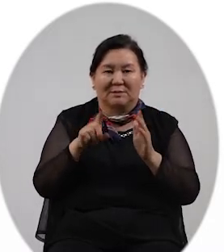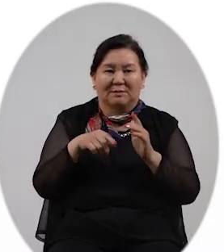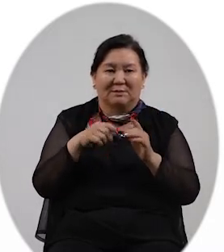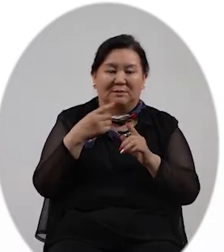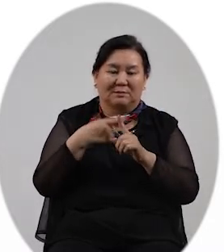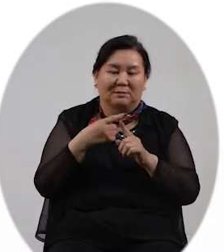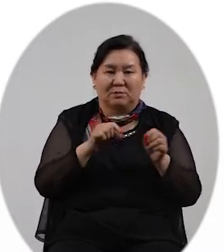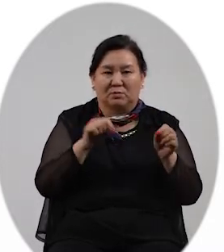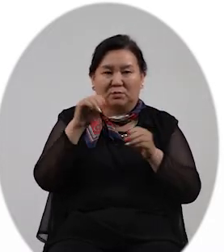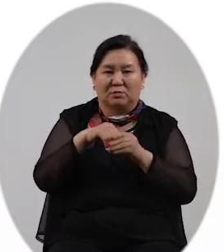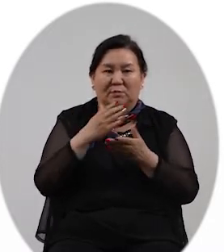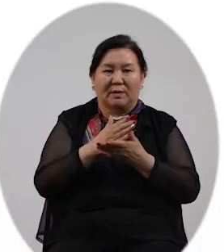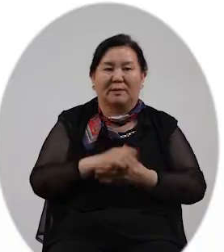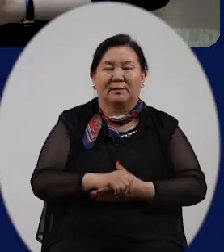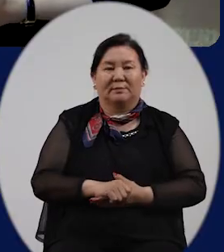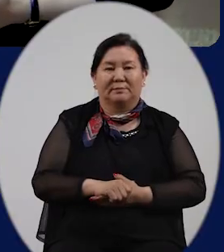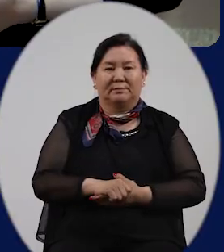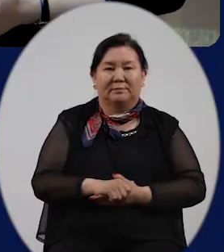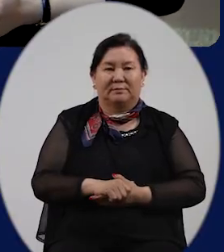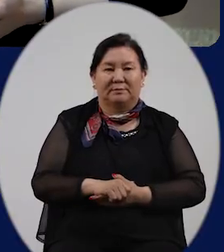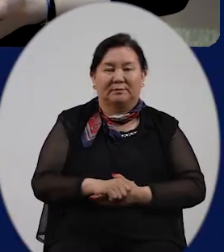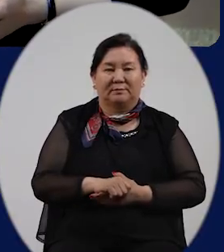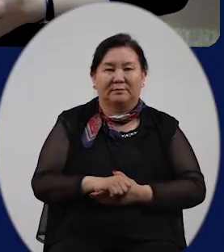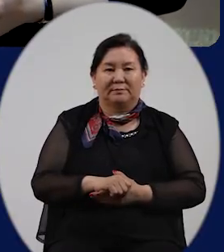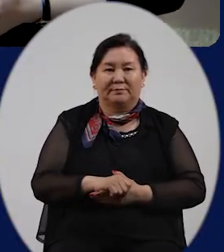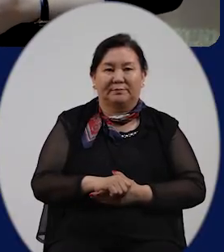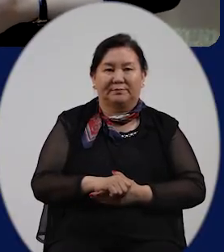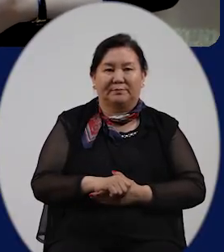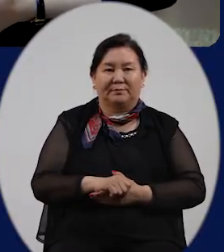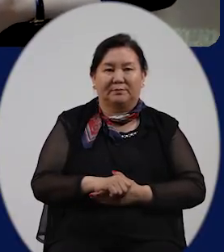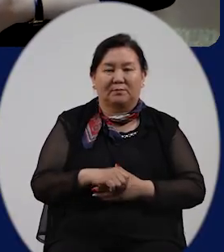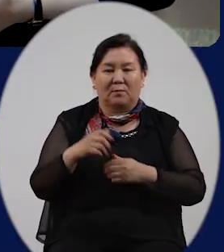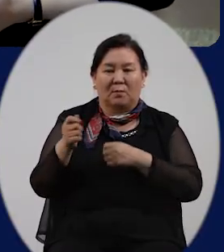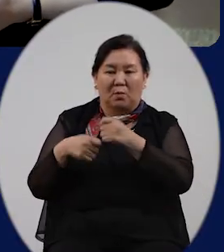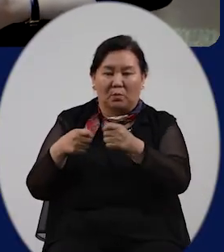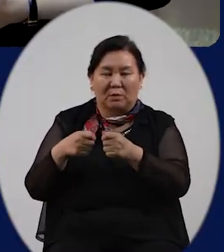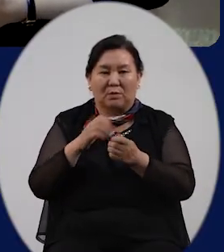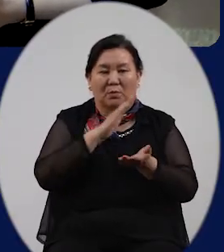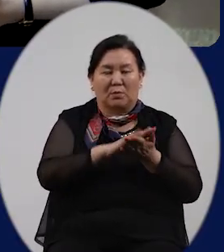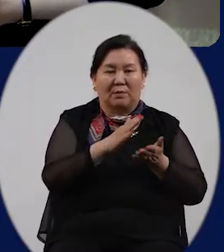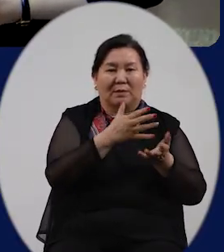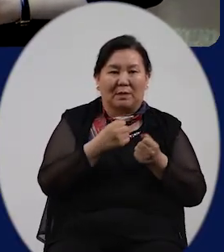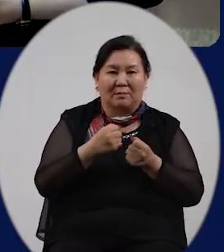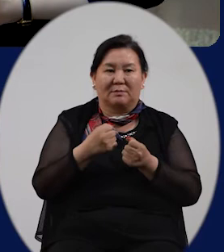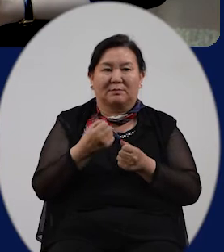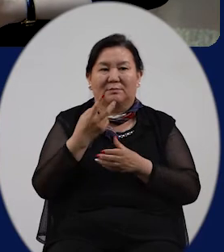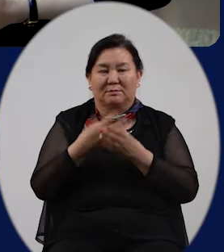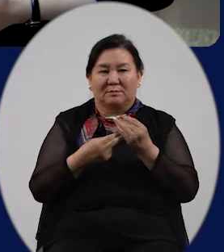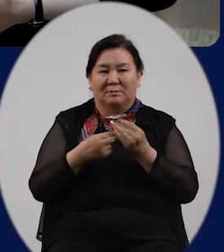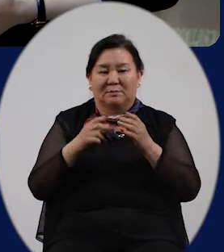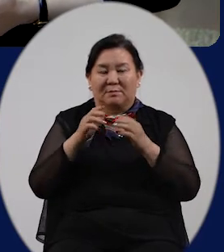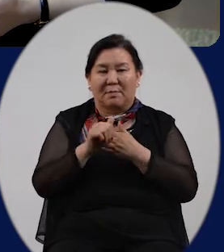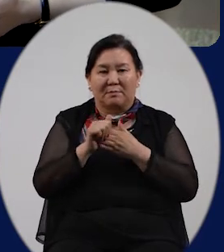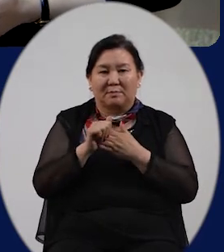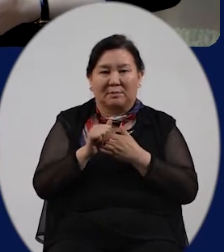бол бас энэ дээр орж өгдөг юм байж байгаа. За үүнээс гадна худалдаа худалдаа авах гэрээнд мөн тусгах шаардлагатай нэгэн баримт